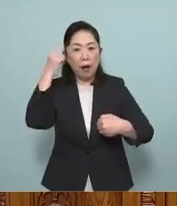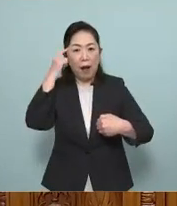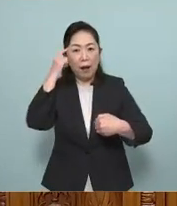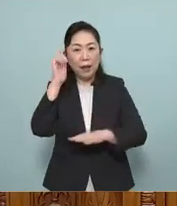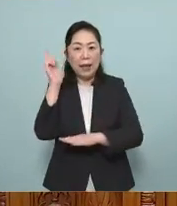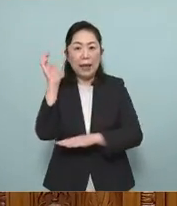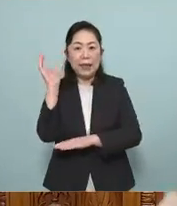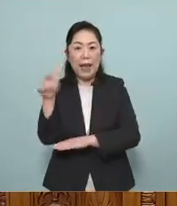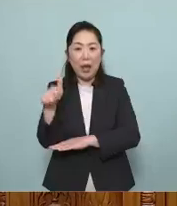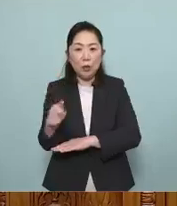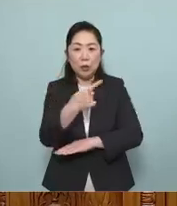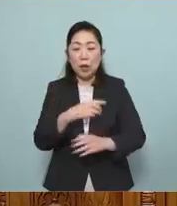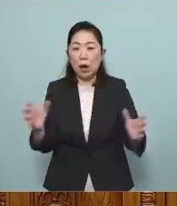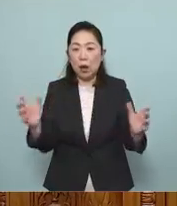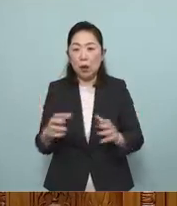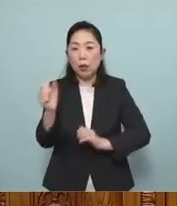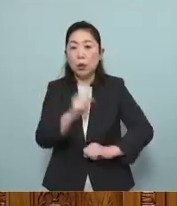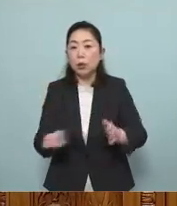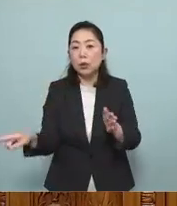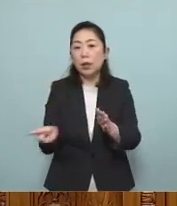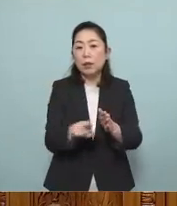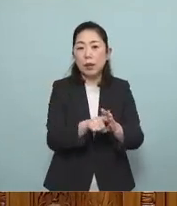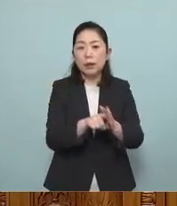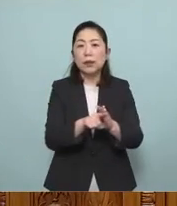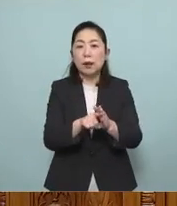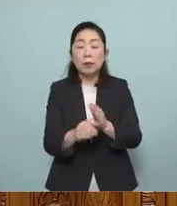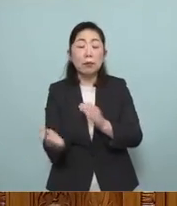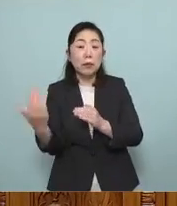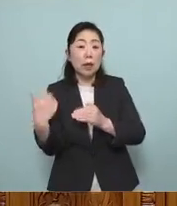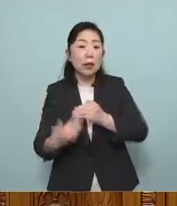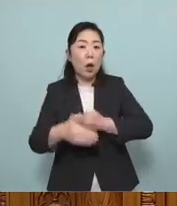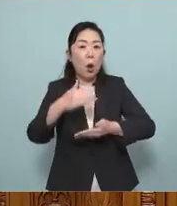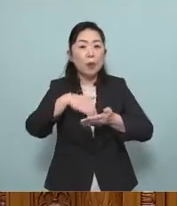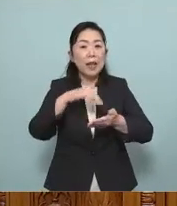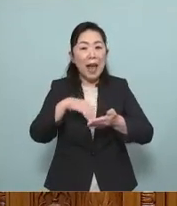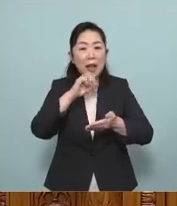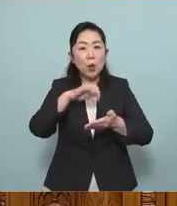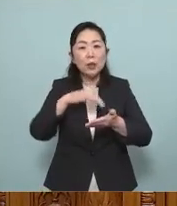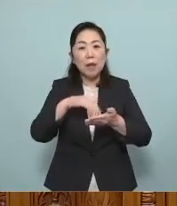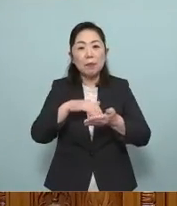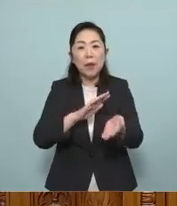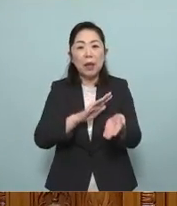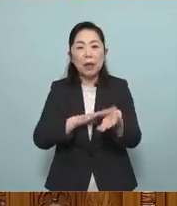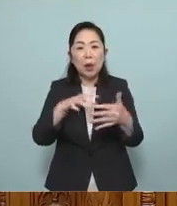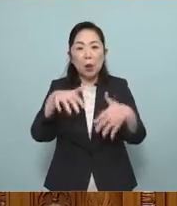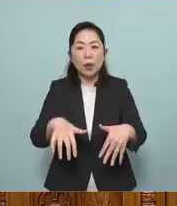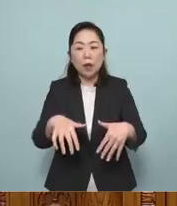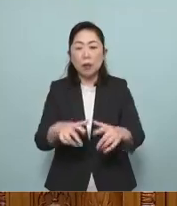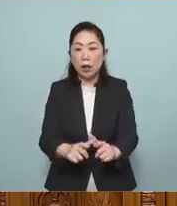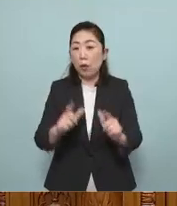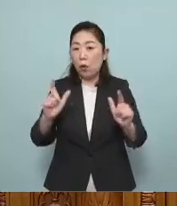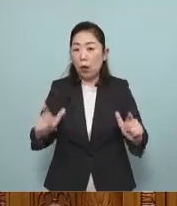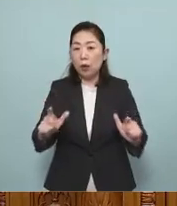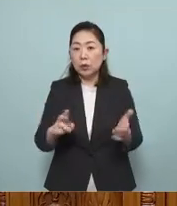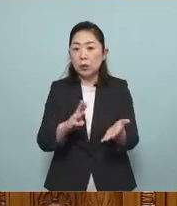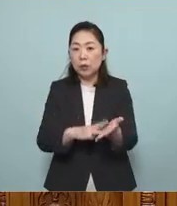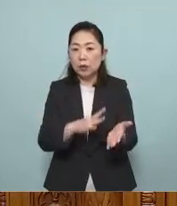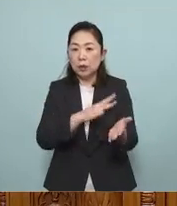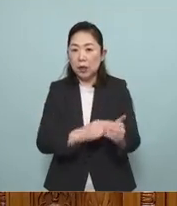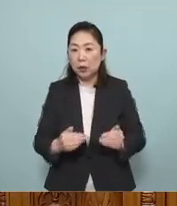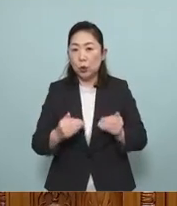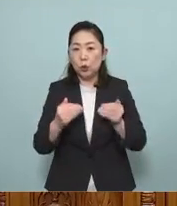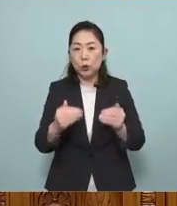り組んできました。先般の補正予算では、医療体制の拡充、ワクチン接種の推